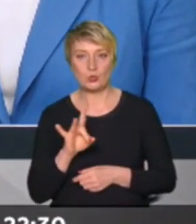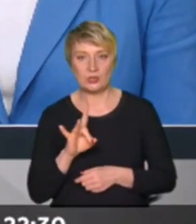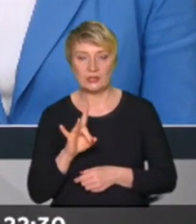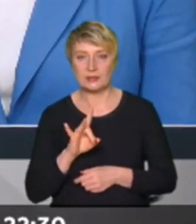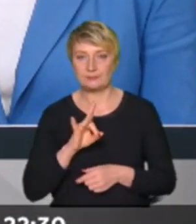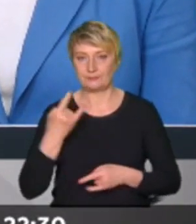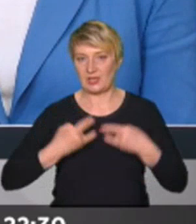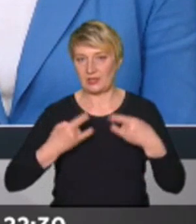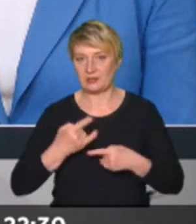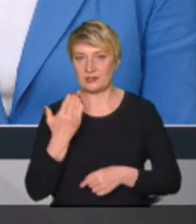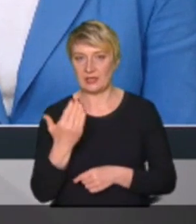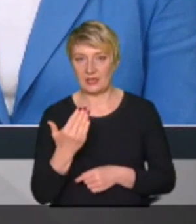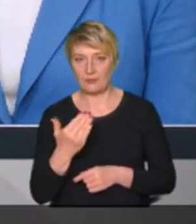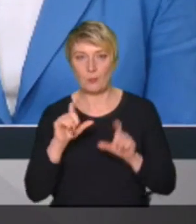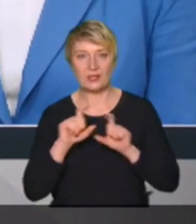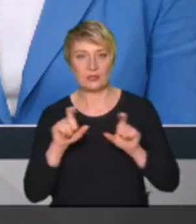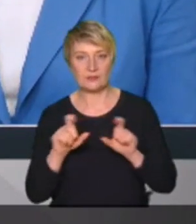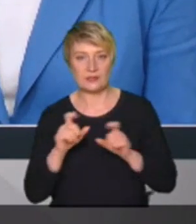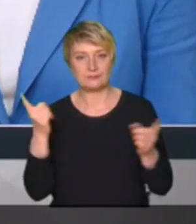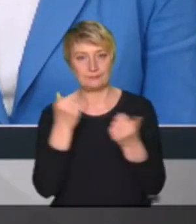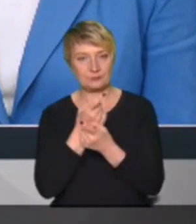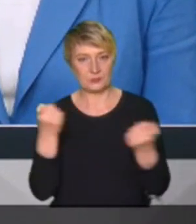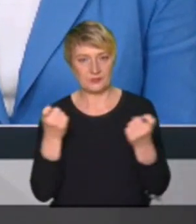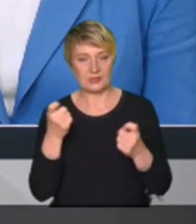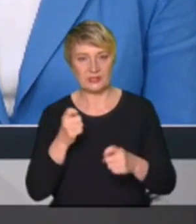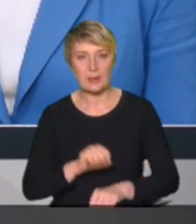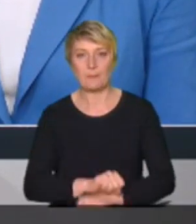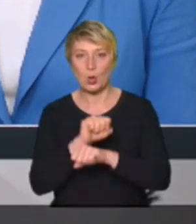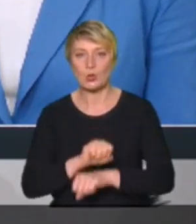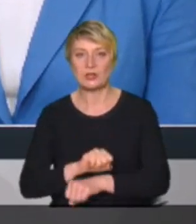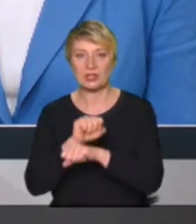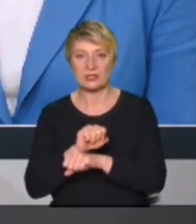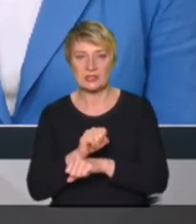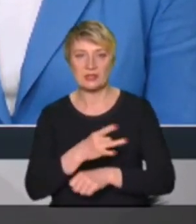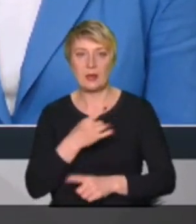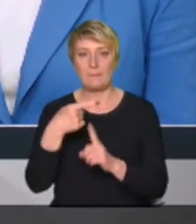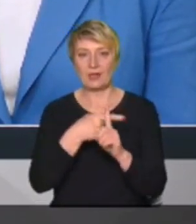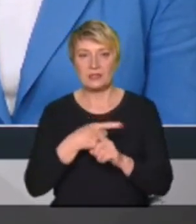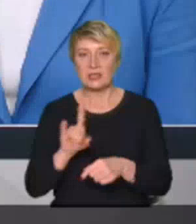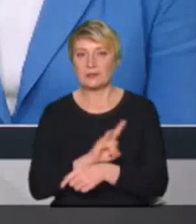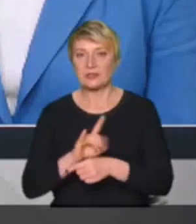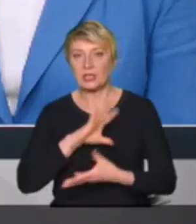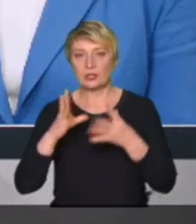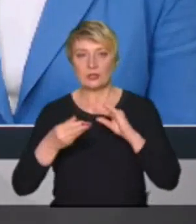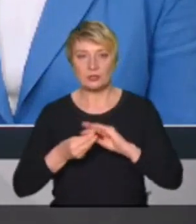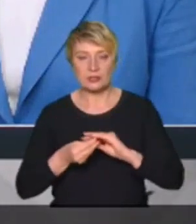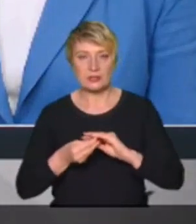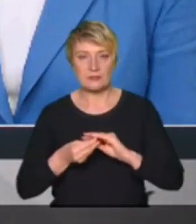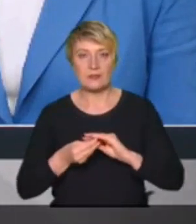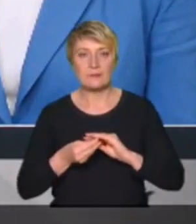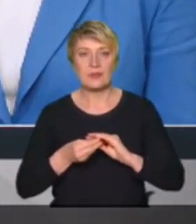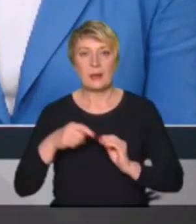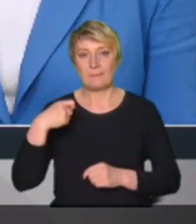а також його підрозділи активно висвітлювали протести у Білорусі після сфальшованих результатів президентських виборів